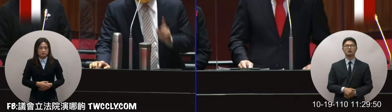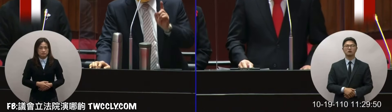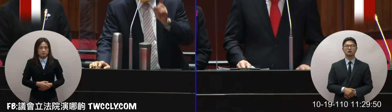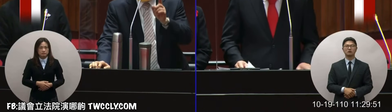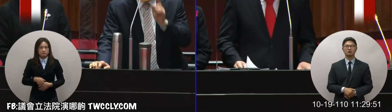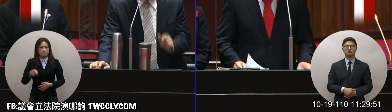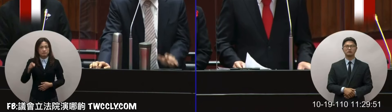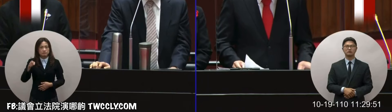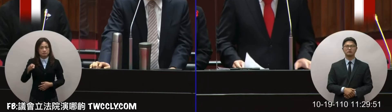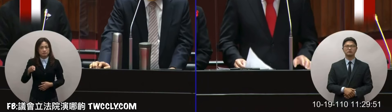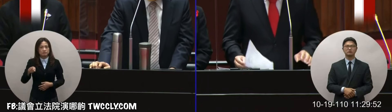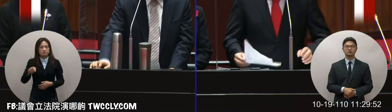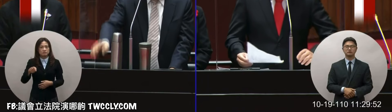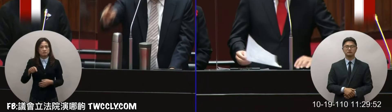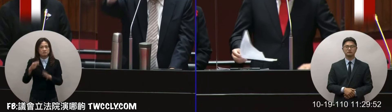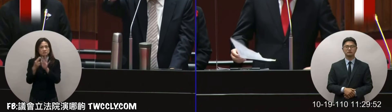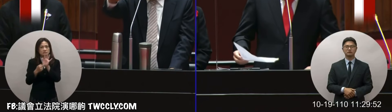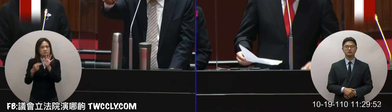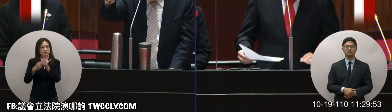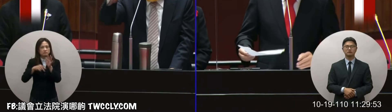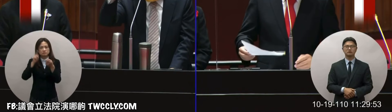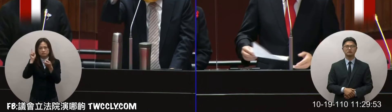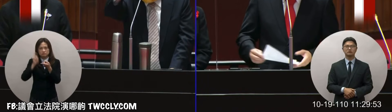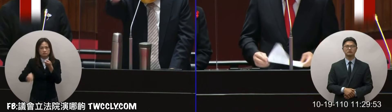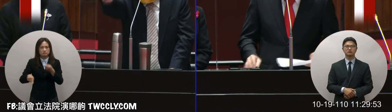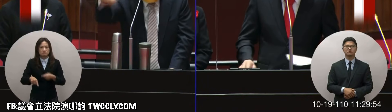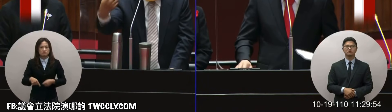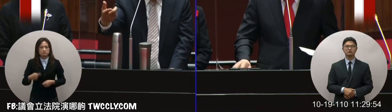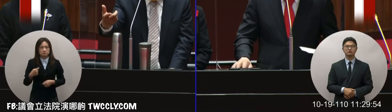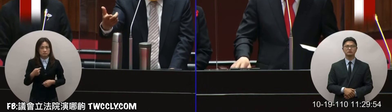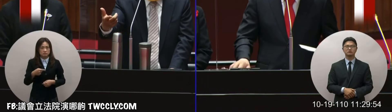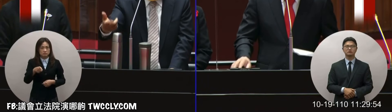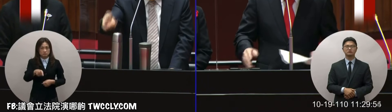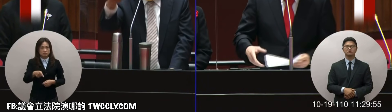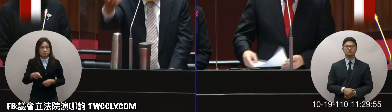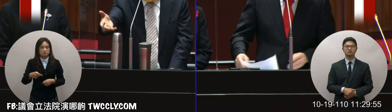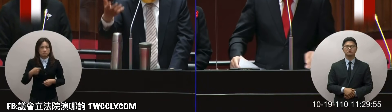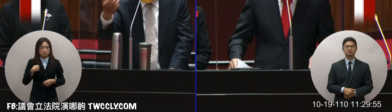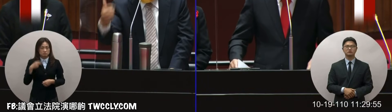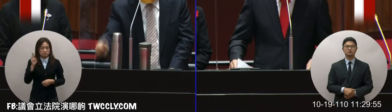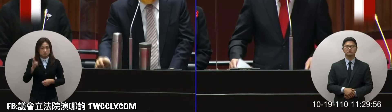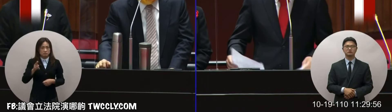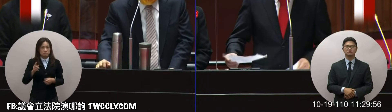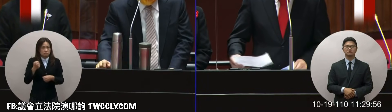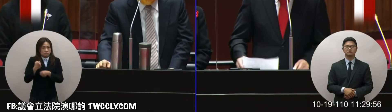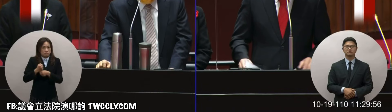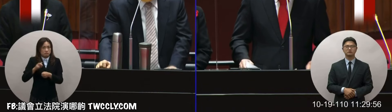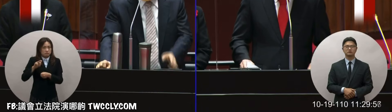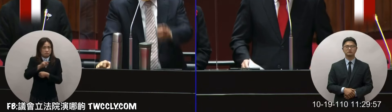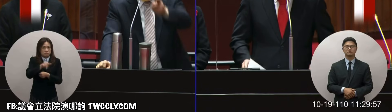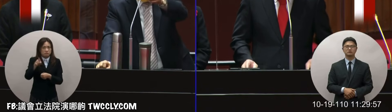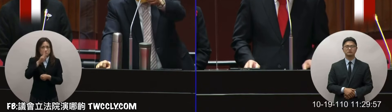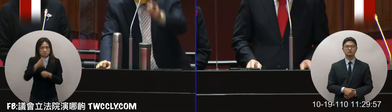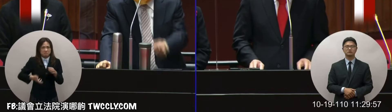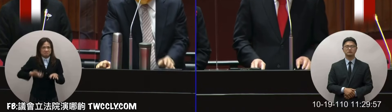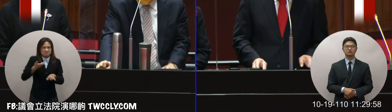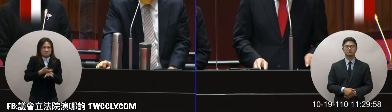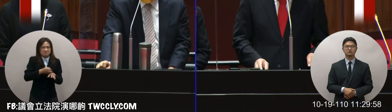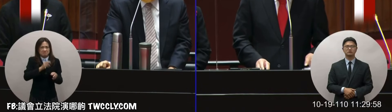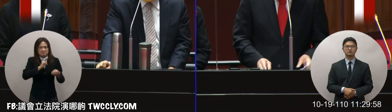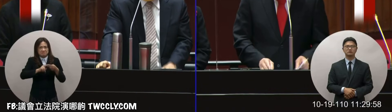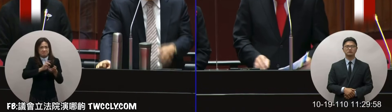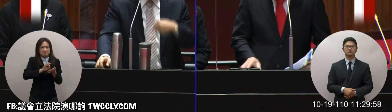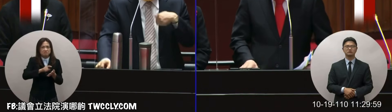长，你立论严重错误。当中国派军机一直绕台湾，你说我们穷兵黩武，你说我们去换